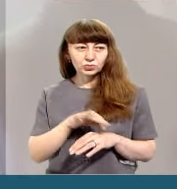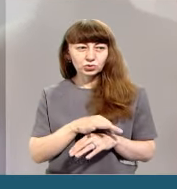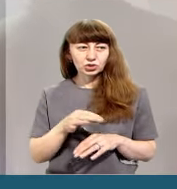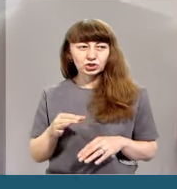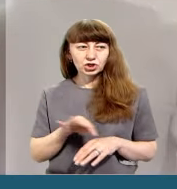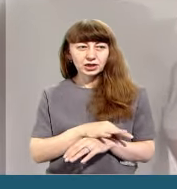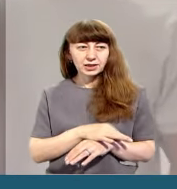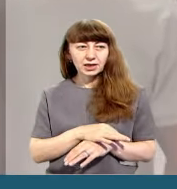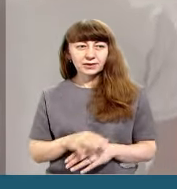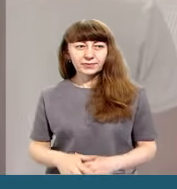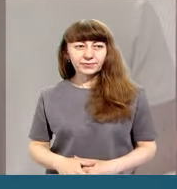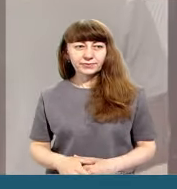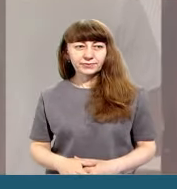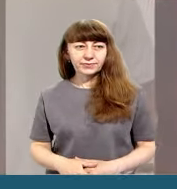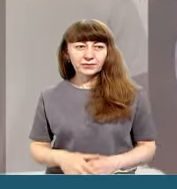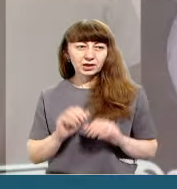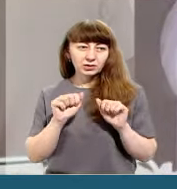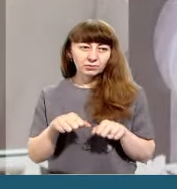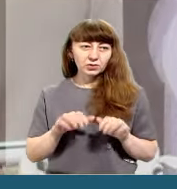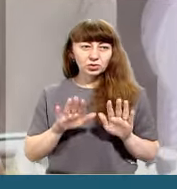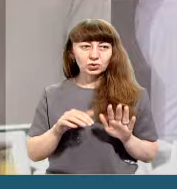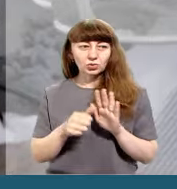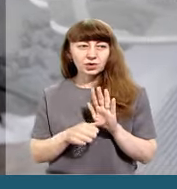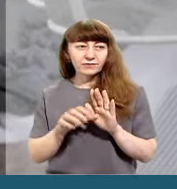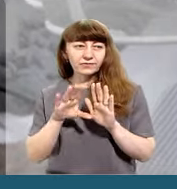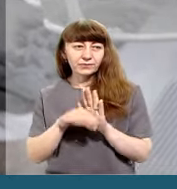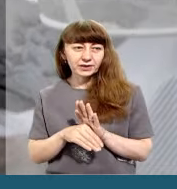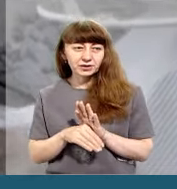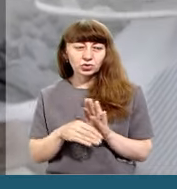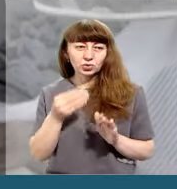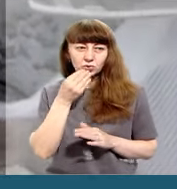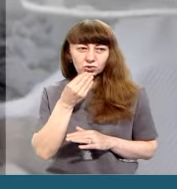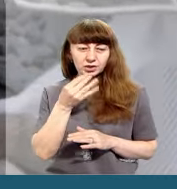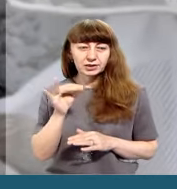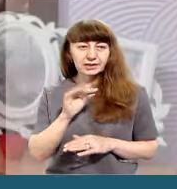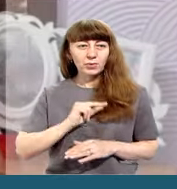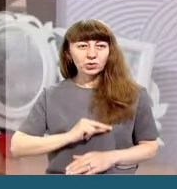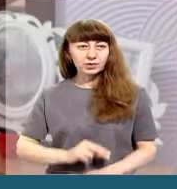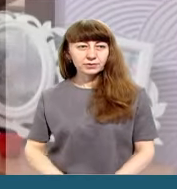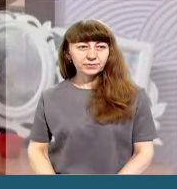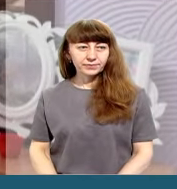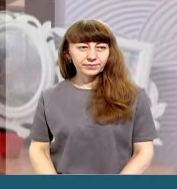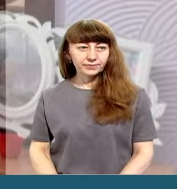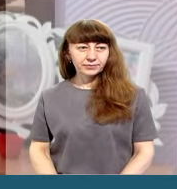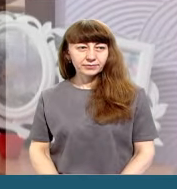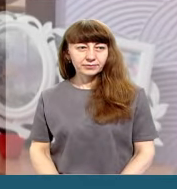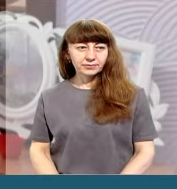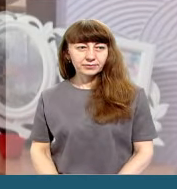жены. Особых привилегий у пары нет. Они могут только гулять вместе, употреблять пищу и работать. От